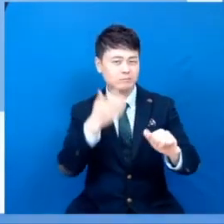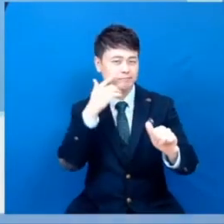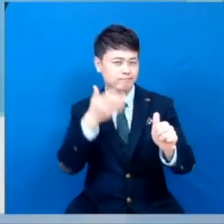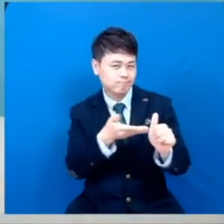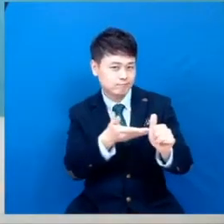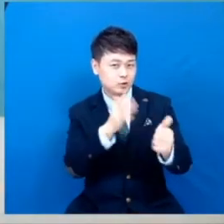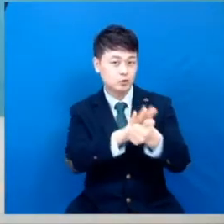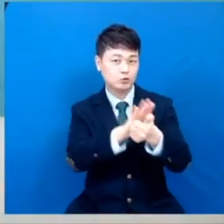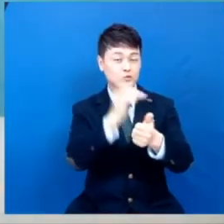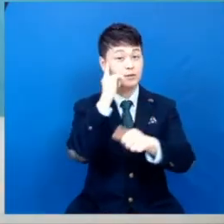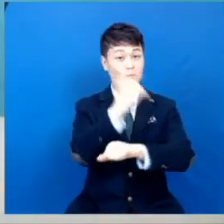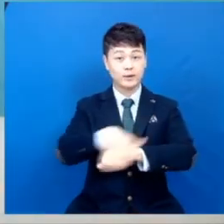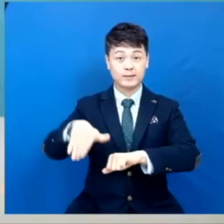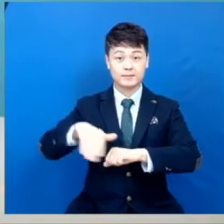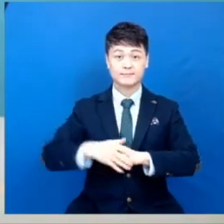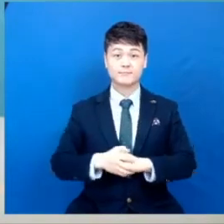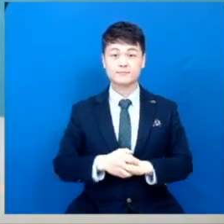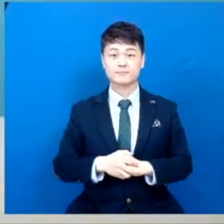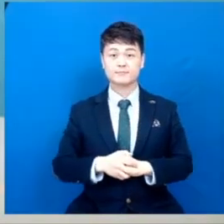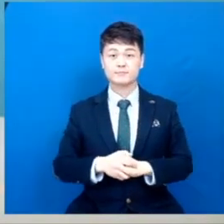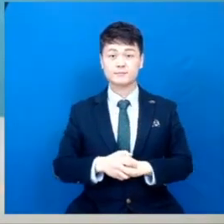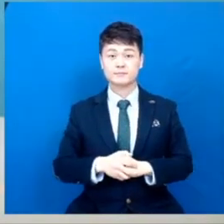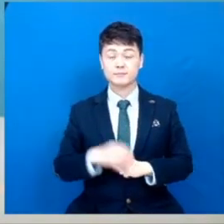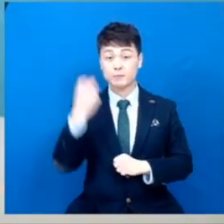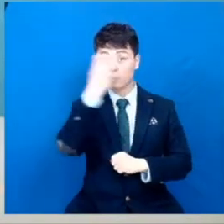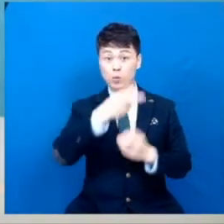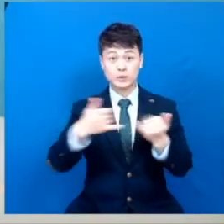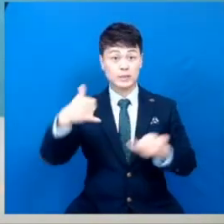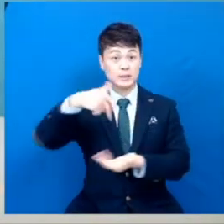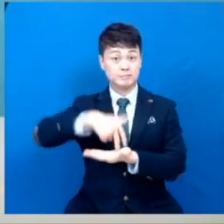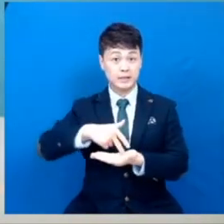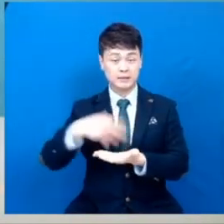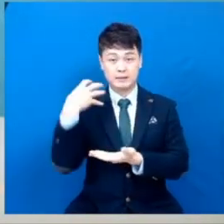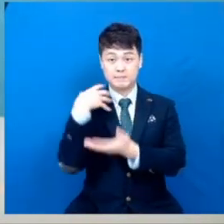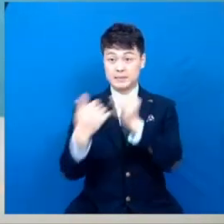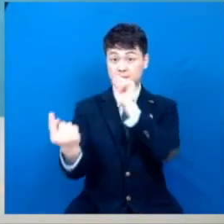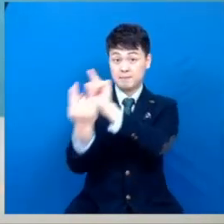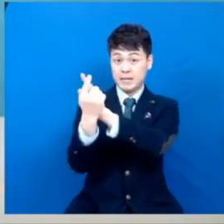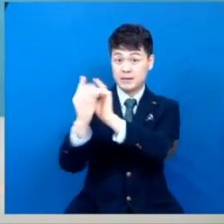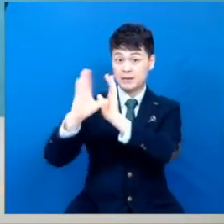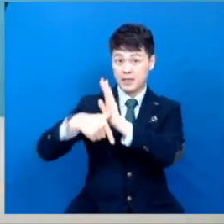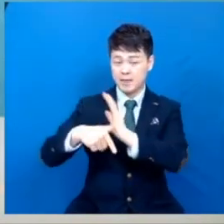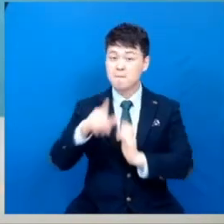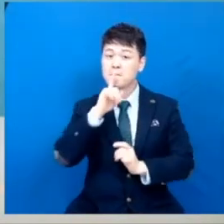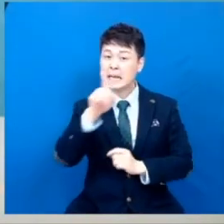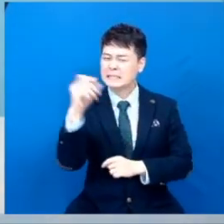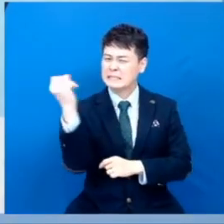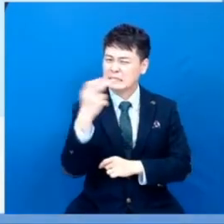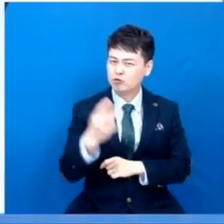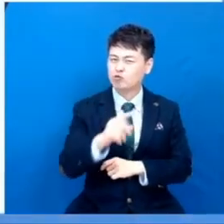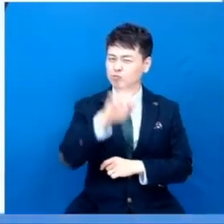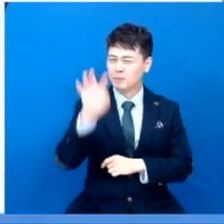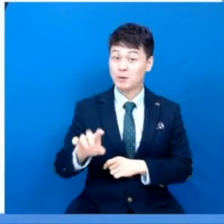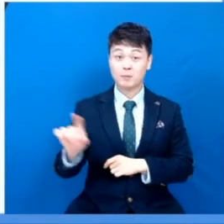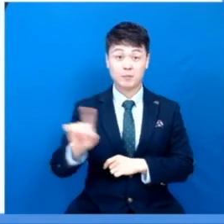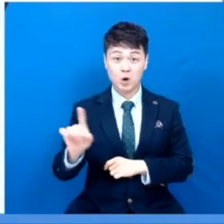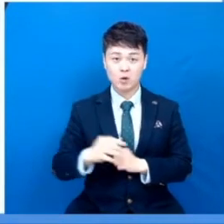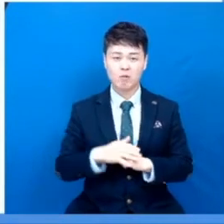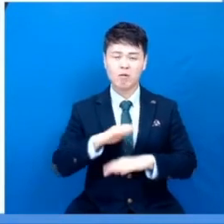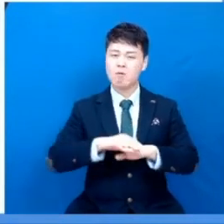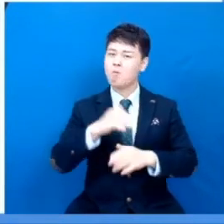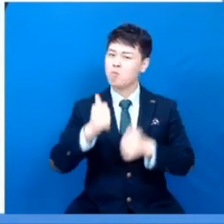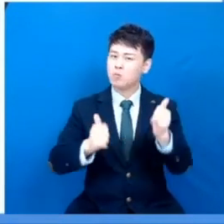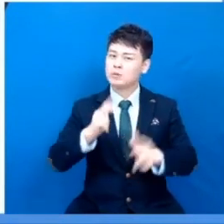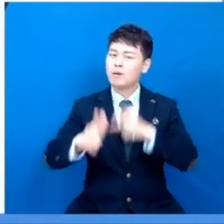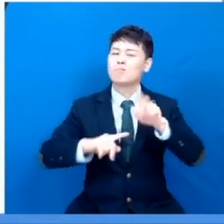합니다 보호자는 담당자를 만나면 이런 말을 자주 하십니다 챌린지 를